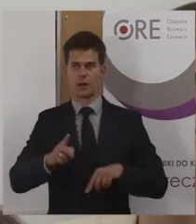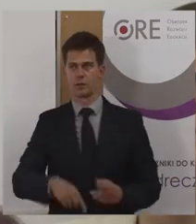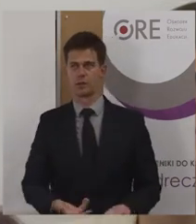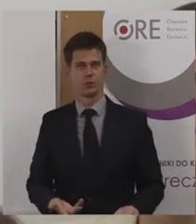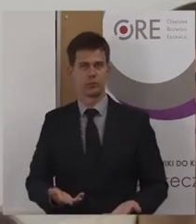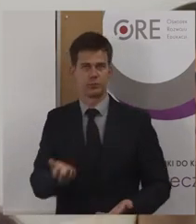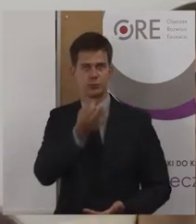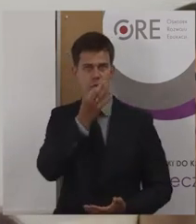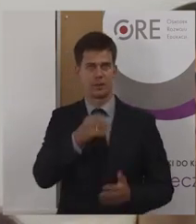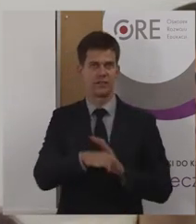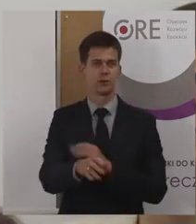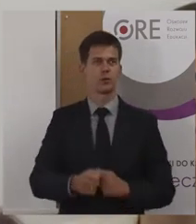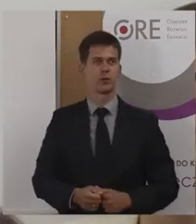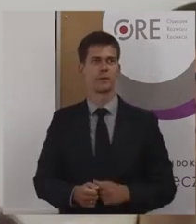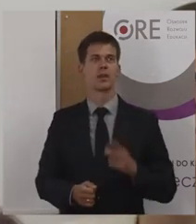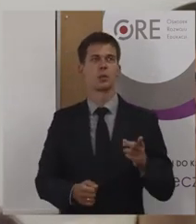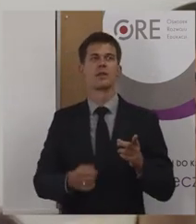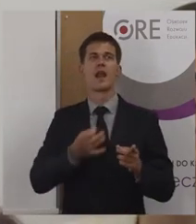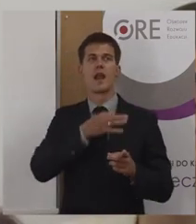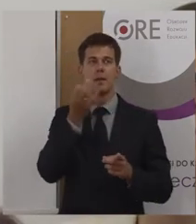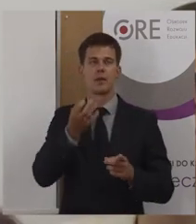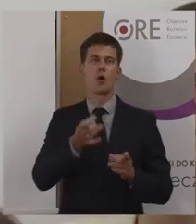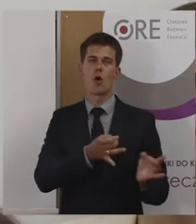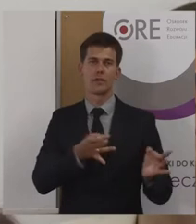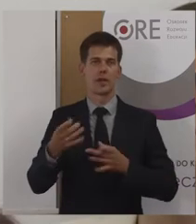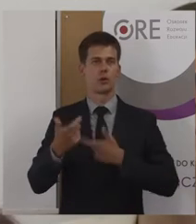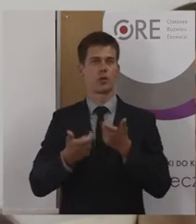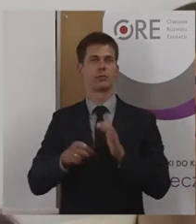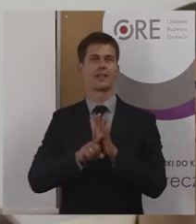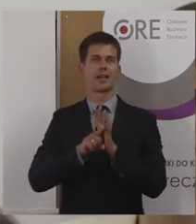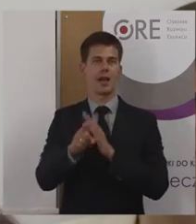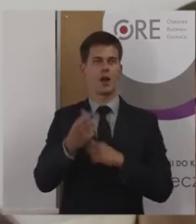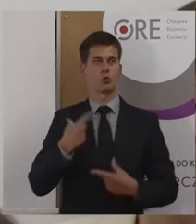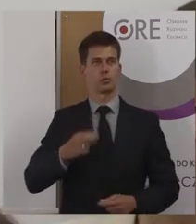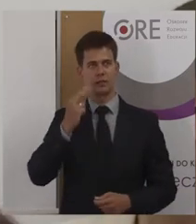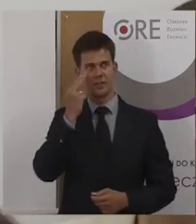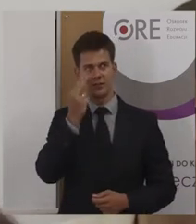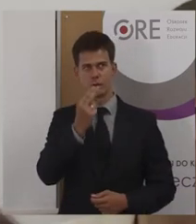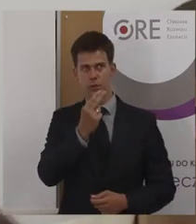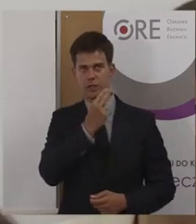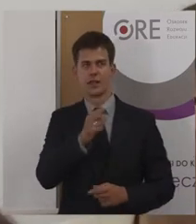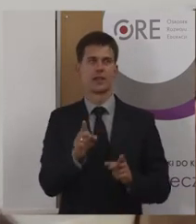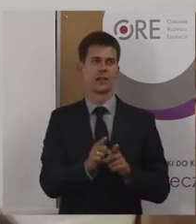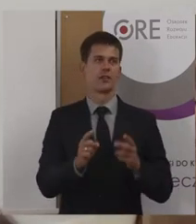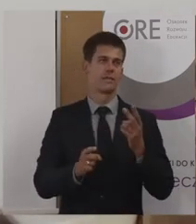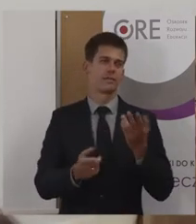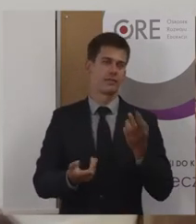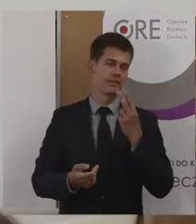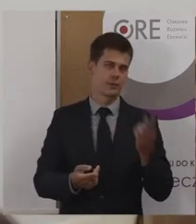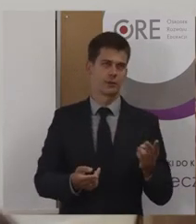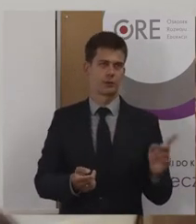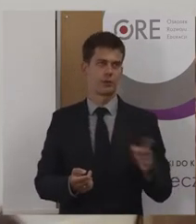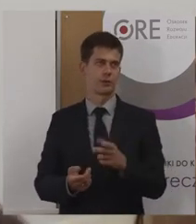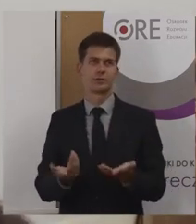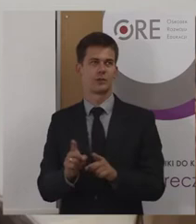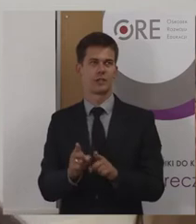żeby one od razu były projektowane w sposób, który będzie jak najbardziej dostępny dla osób, dla tych dzieci widzących palcami na